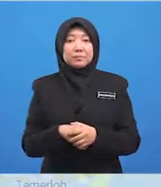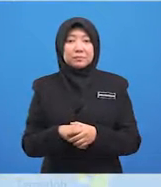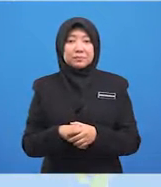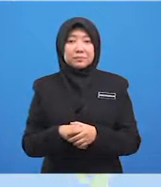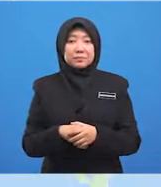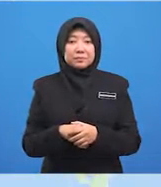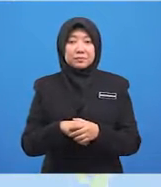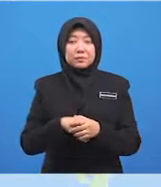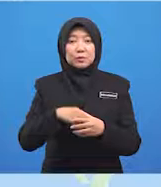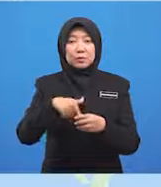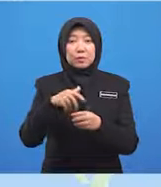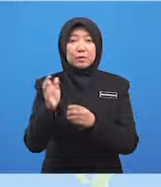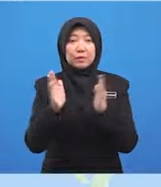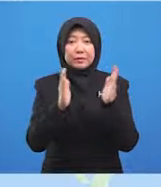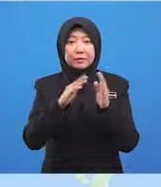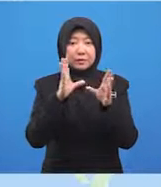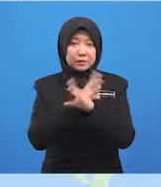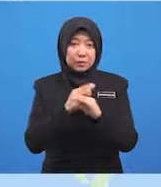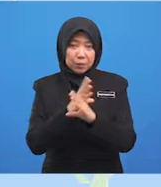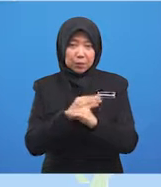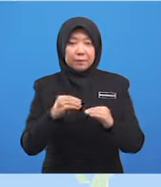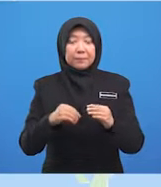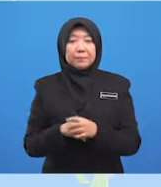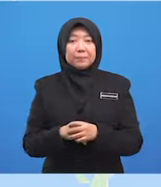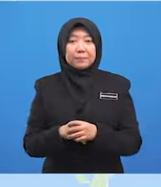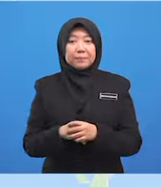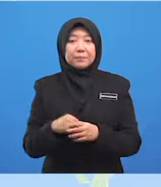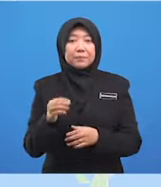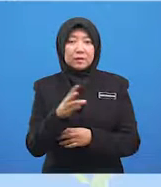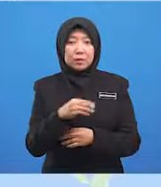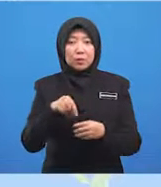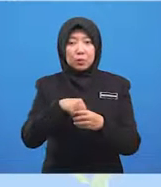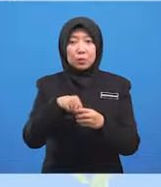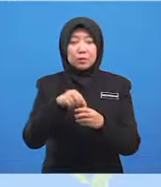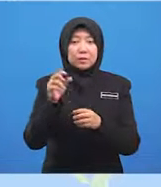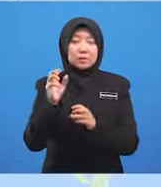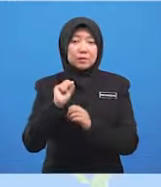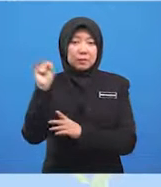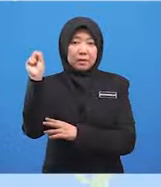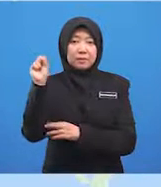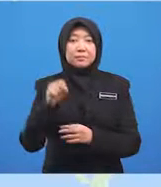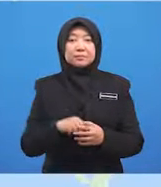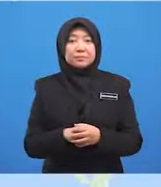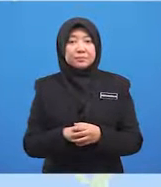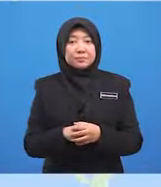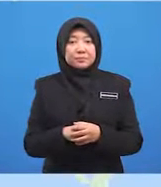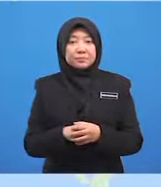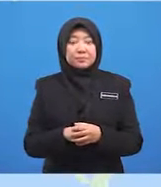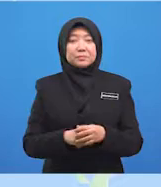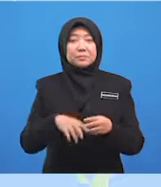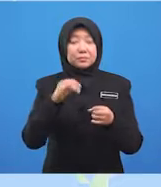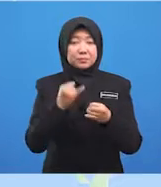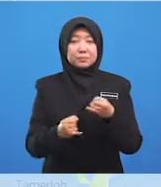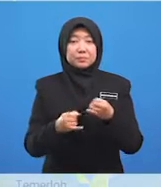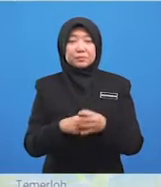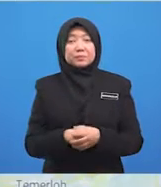lubang angin di Sarawak dan gue tanpa dong di Sabang dan yang terakhir